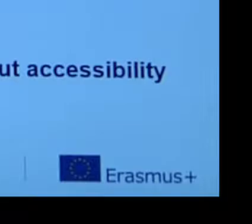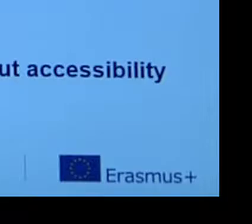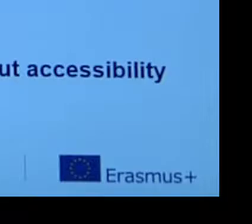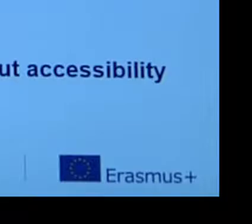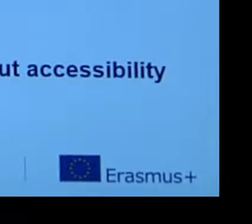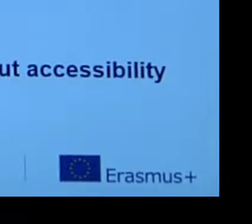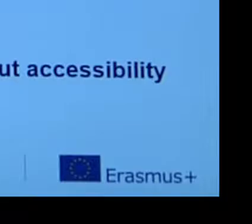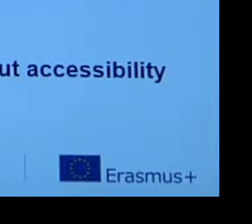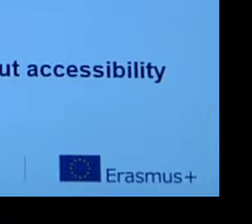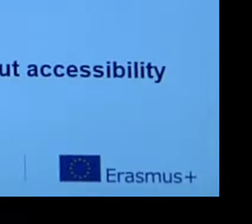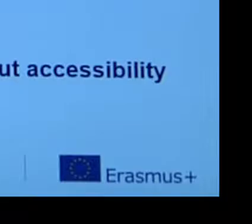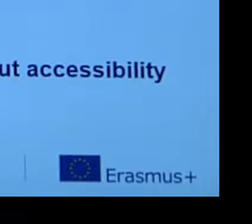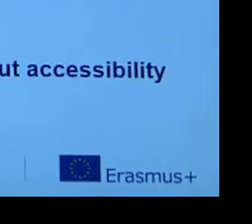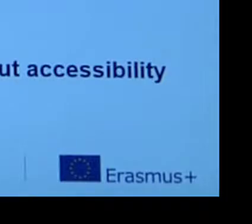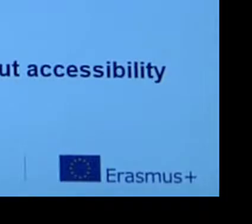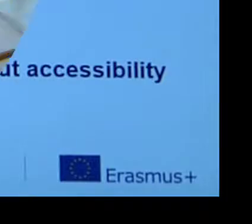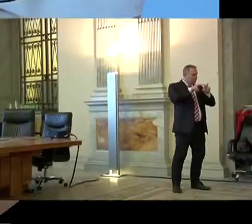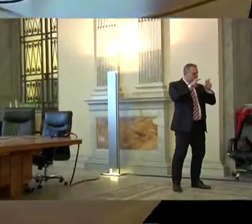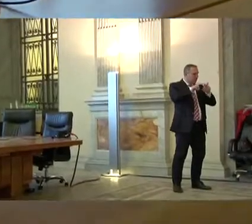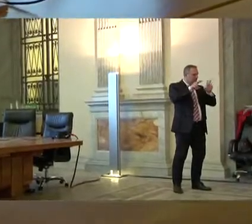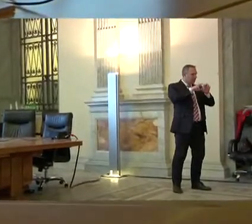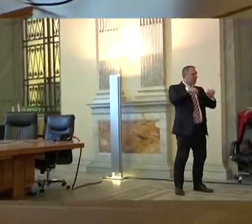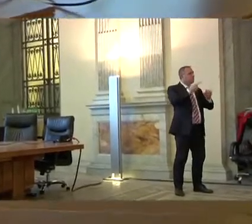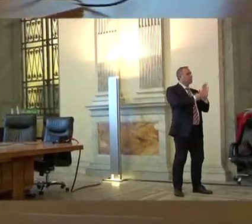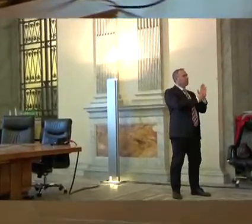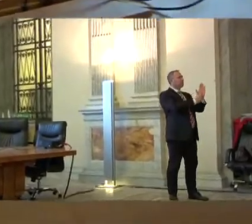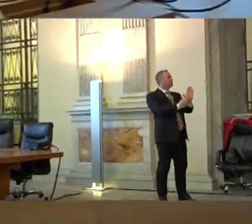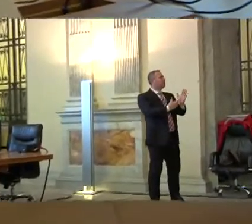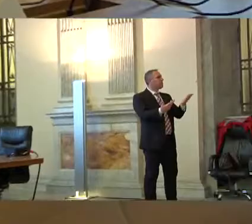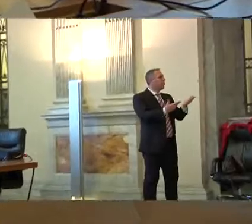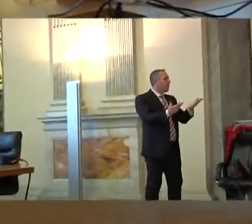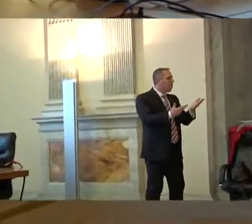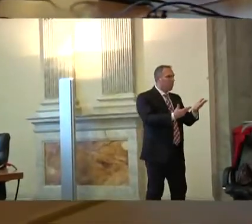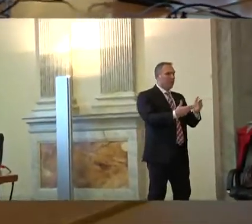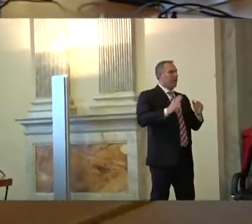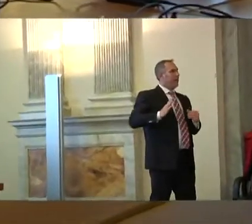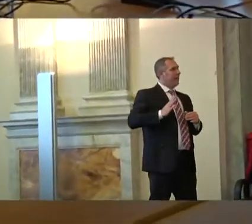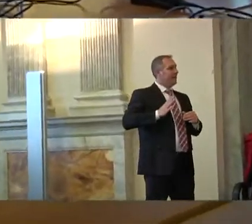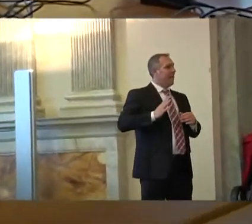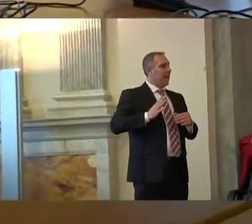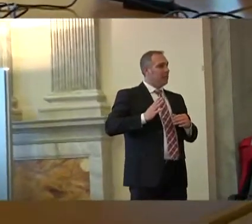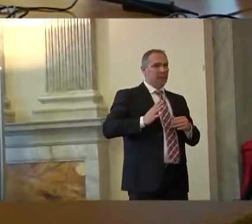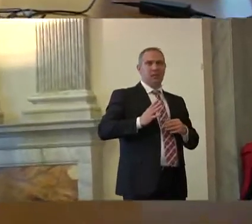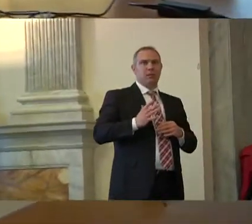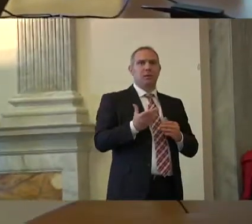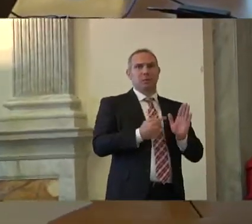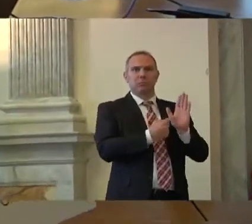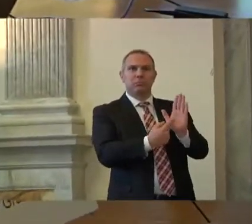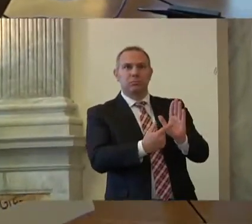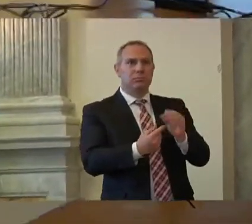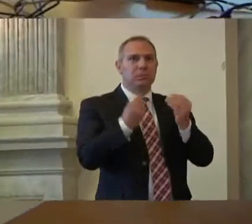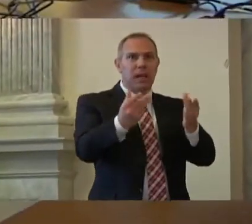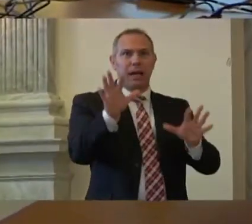analizzare le informazioni, soprattutto come presentare le informazioni alla clientela, che poi sulla base delle informazioni che